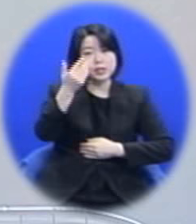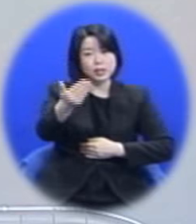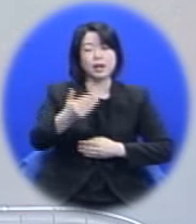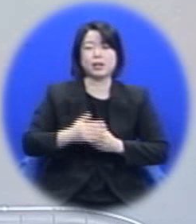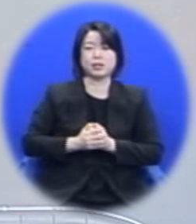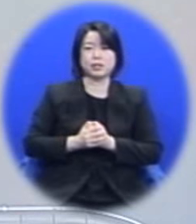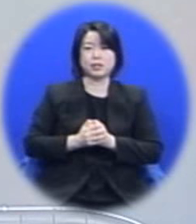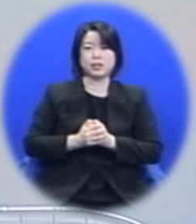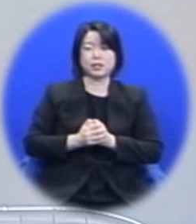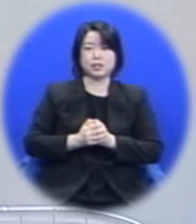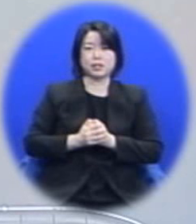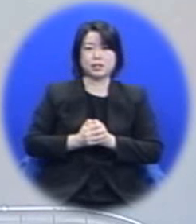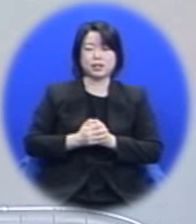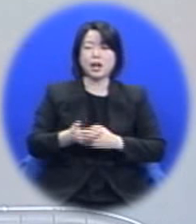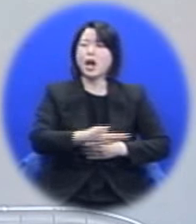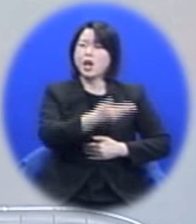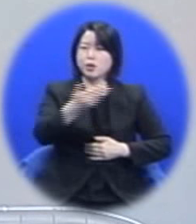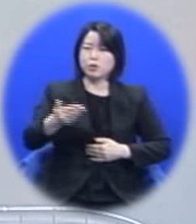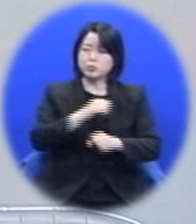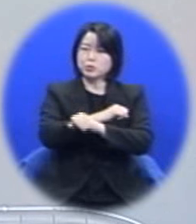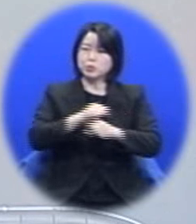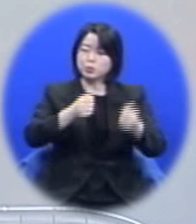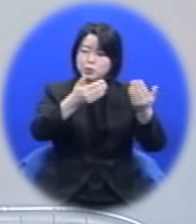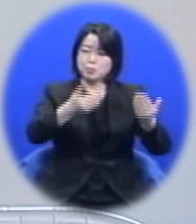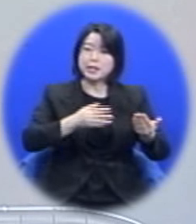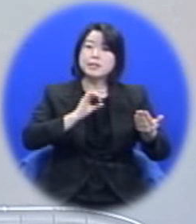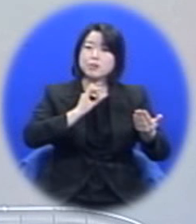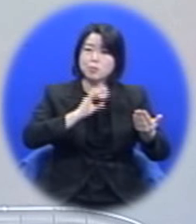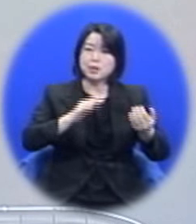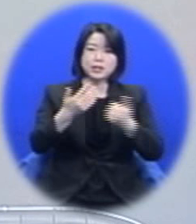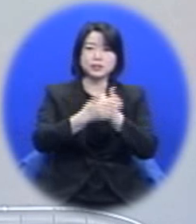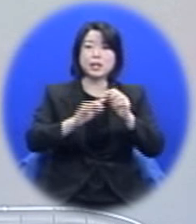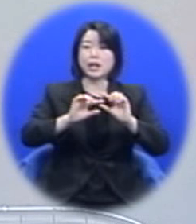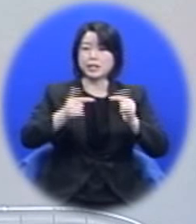여러분, 용서받는 것만 은혜가 아니라는 걸 알아야 돼요.